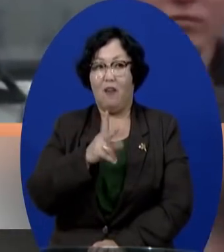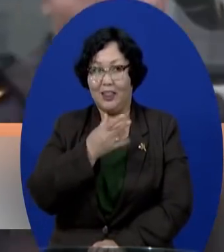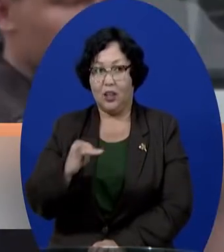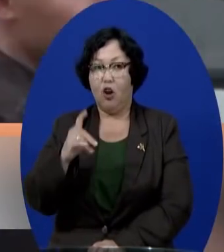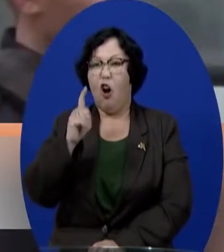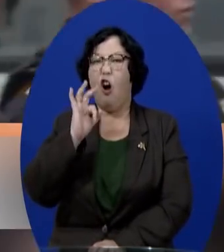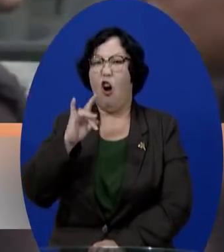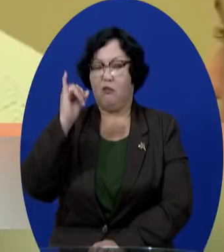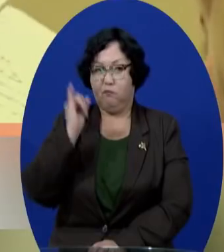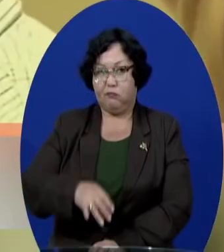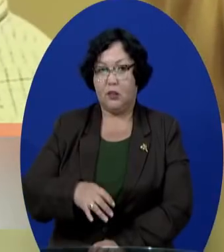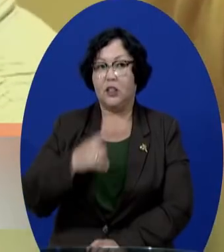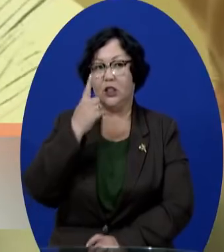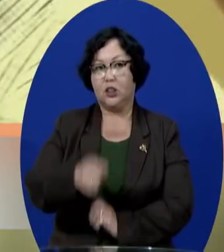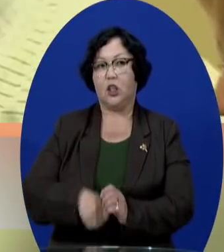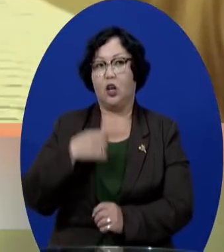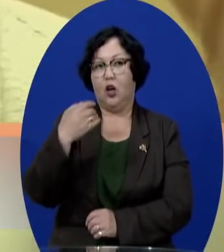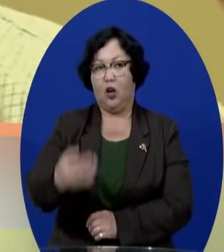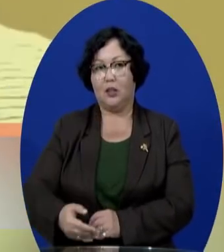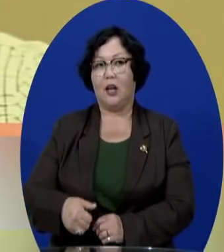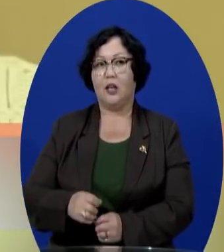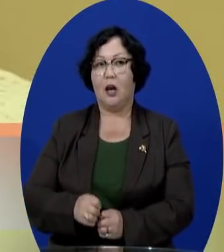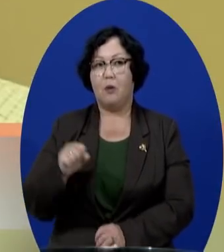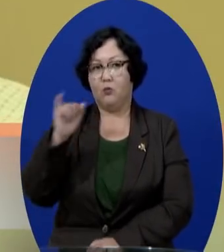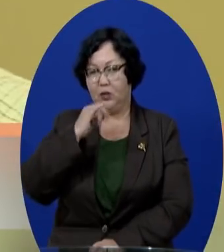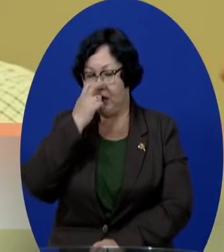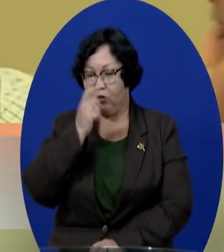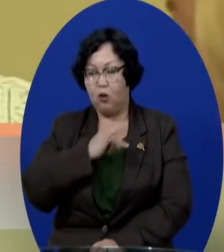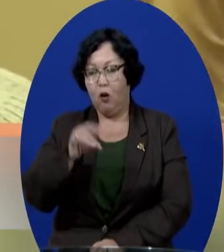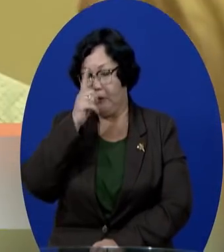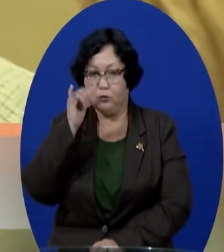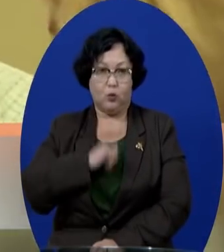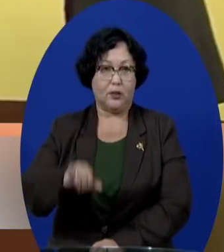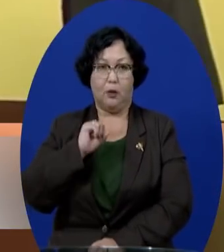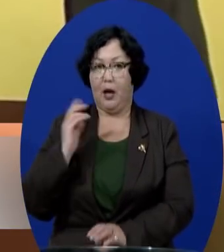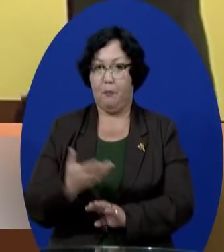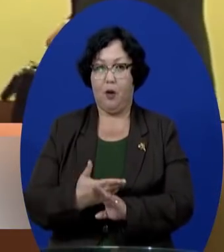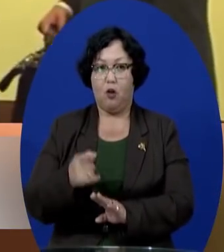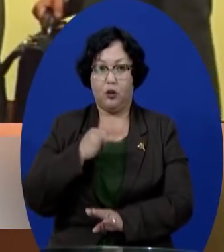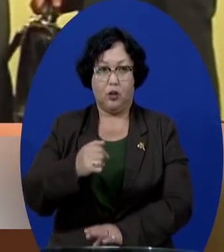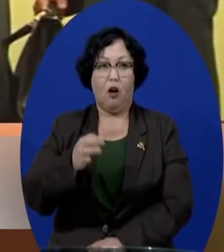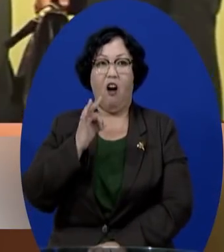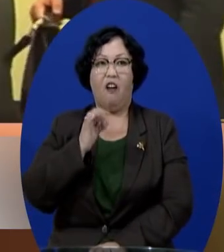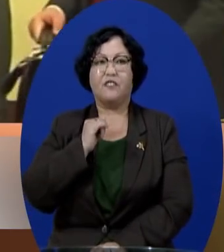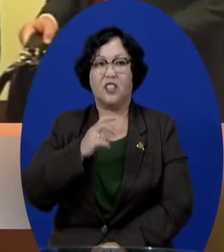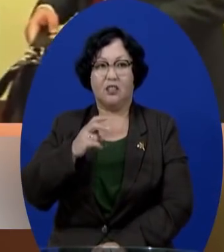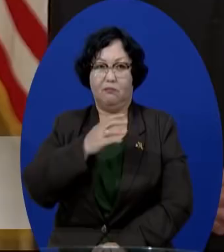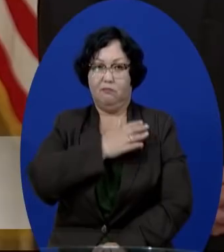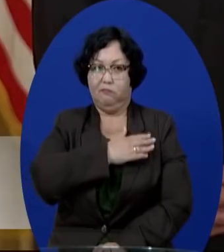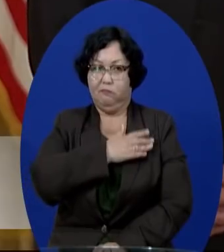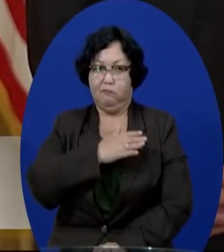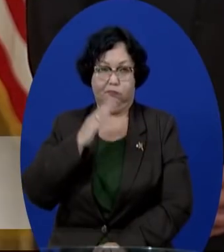нэг жилийн ойтой холбогдуулж тавьж байгаа юм байна. Америкийн тагнуулын хороо Оросын улсыг аюулаас хамгаалах хорооны офицерүүд 2020 оны 8-р сарын